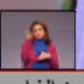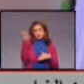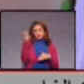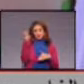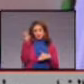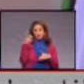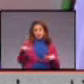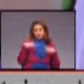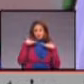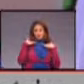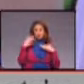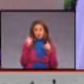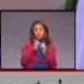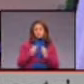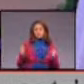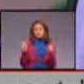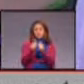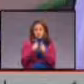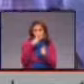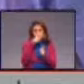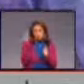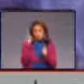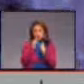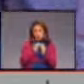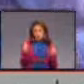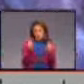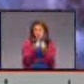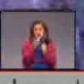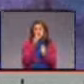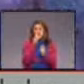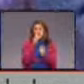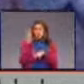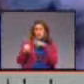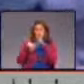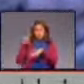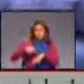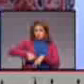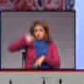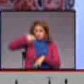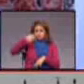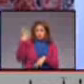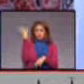أسرة، بالإضافة إن احنا جبنا يعني مواد غذائية غطت 100 أسرة، عبارة عن